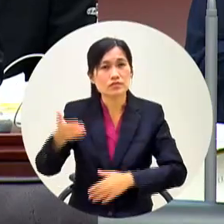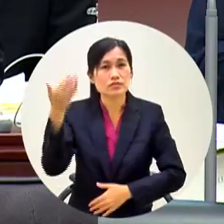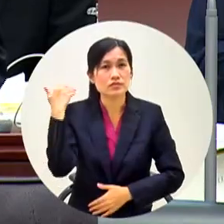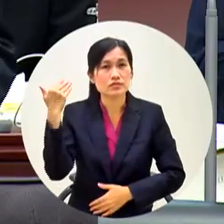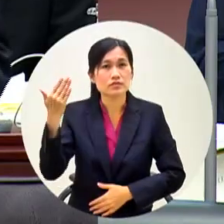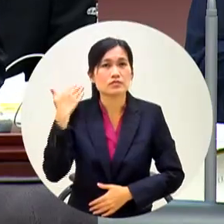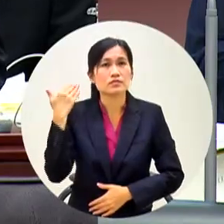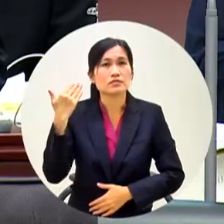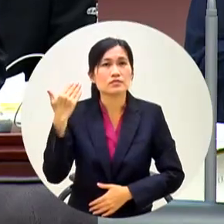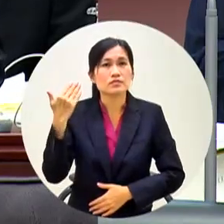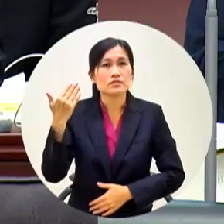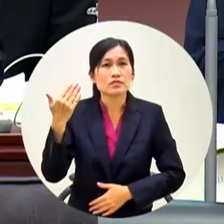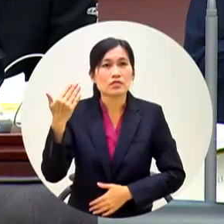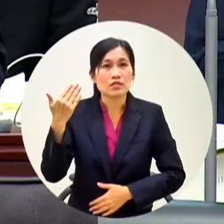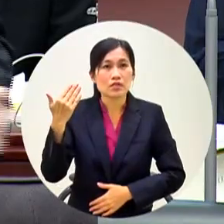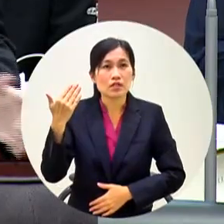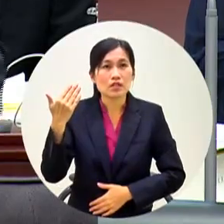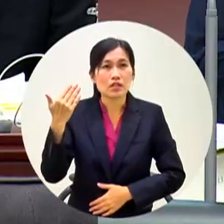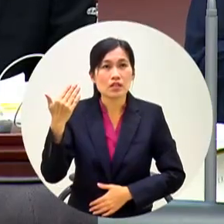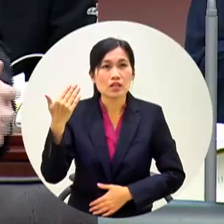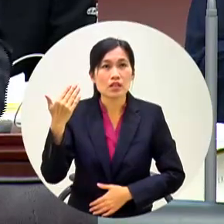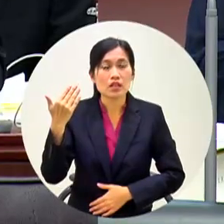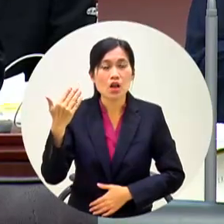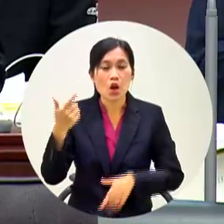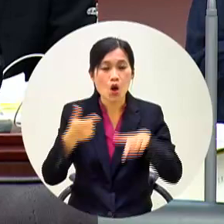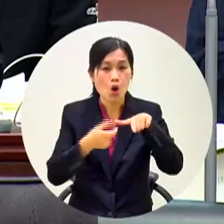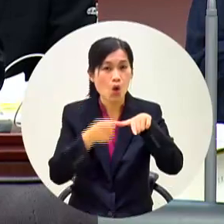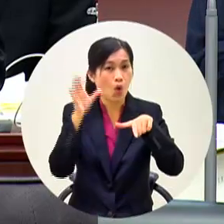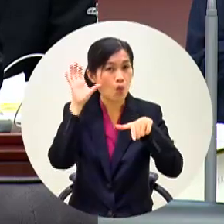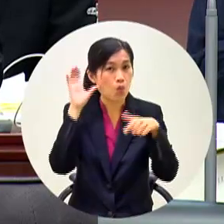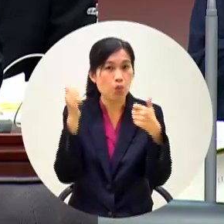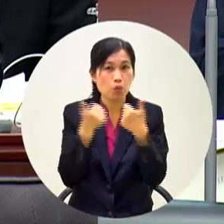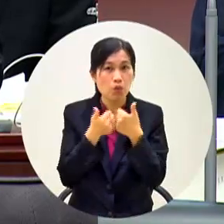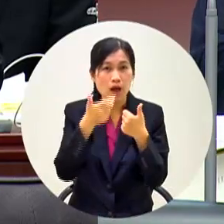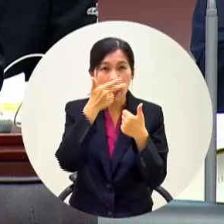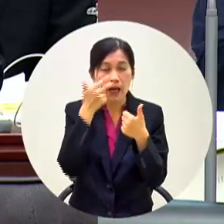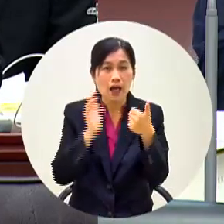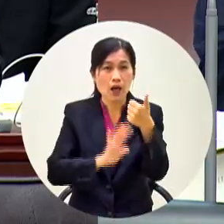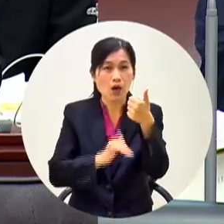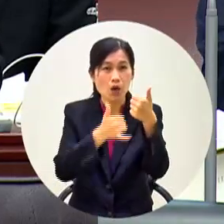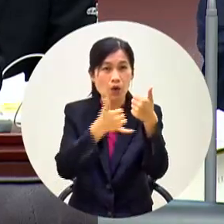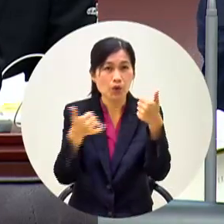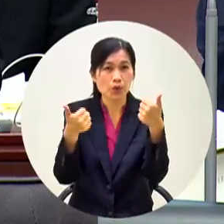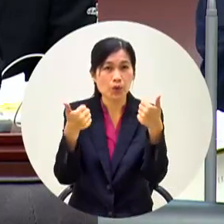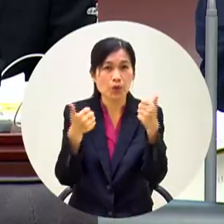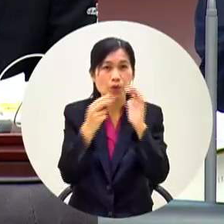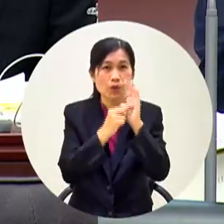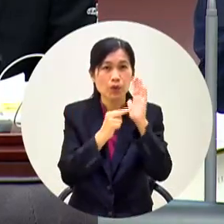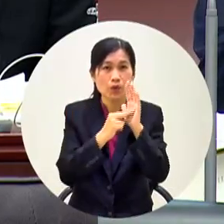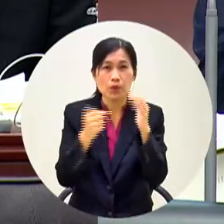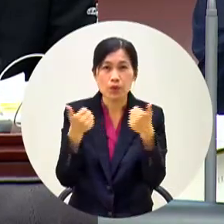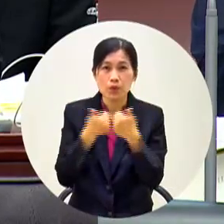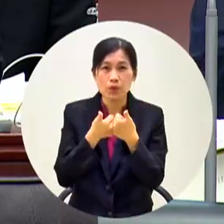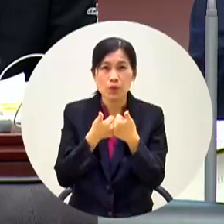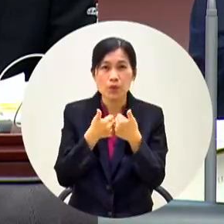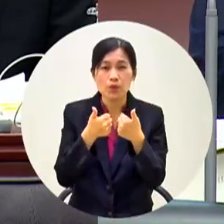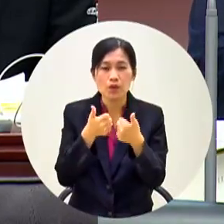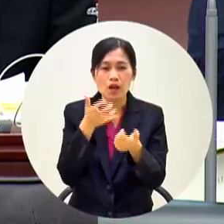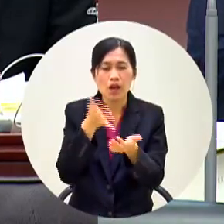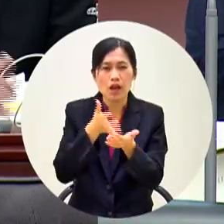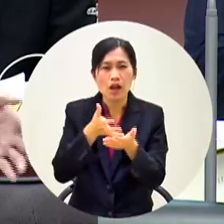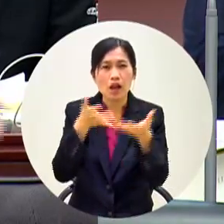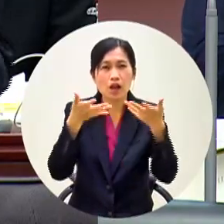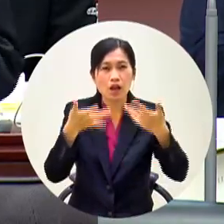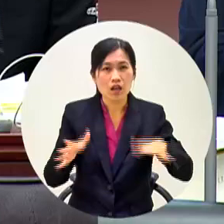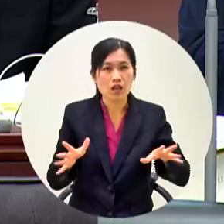的这个公听会了，或者赖委员的这个会议说明会里面都讲过啊，这个部分现在已